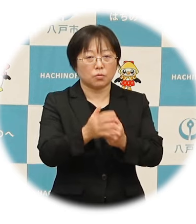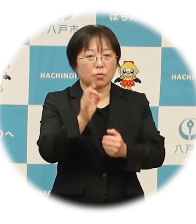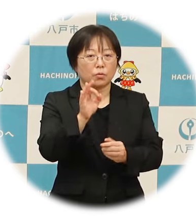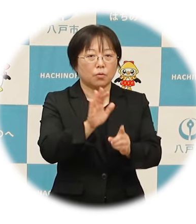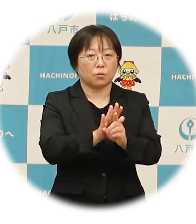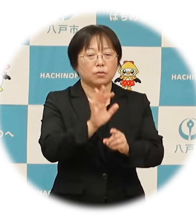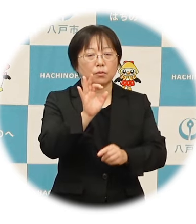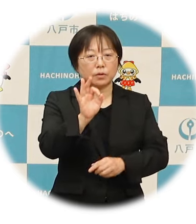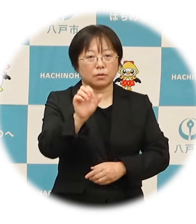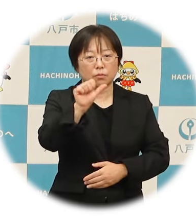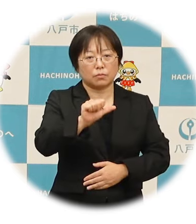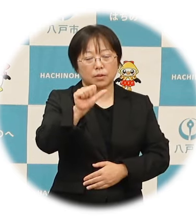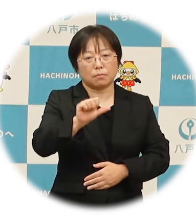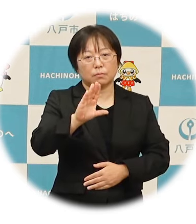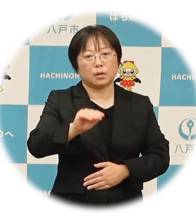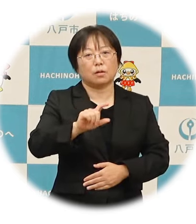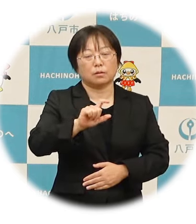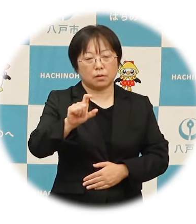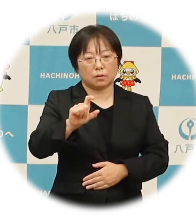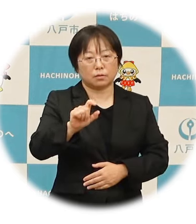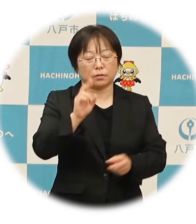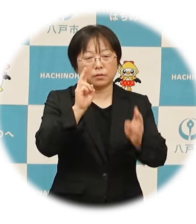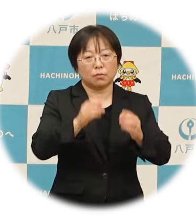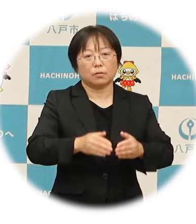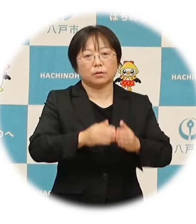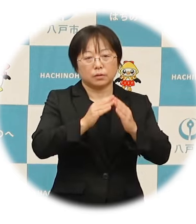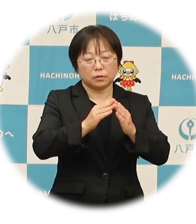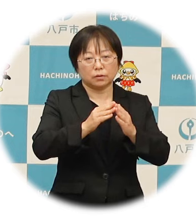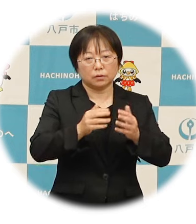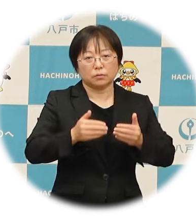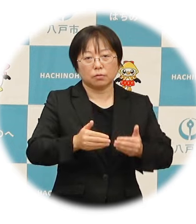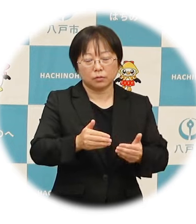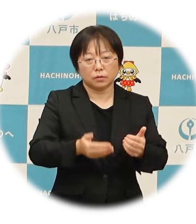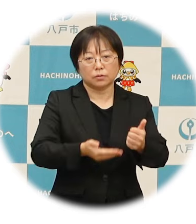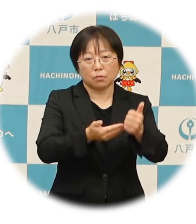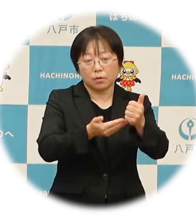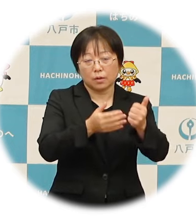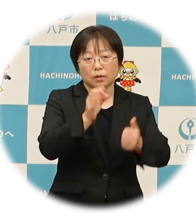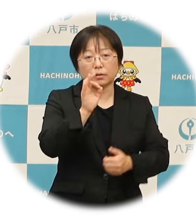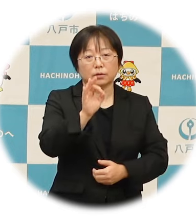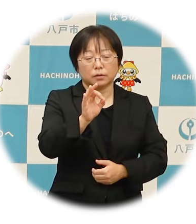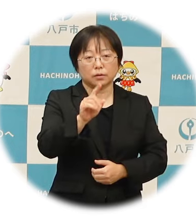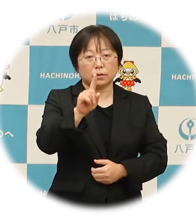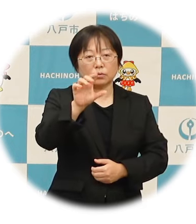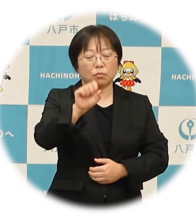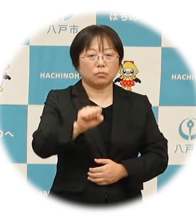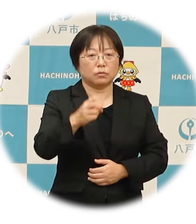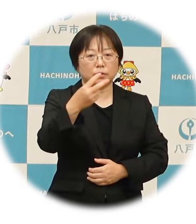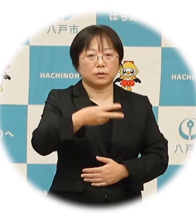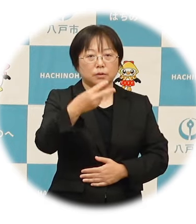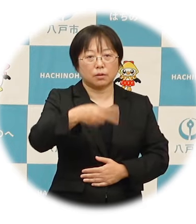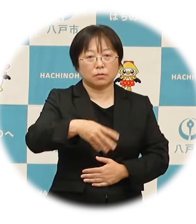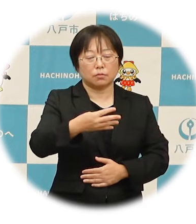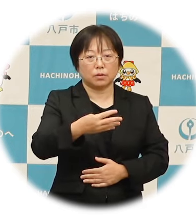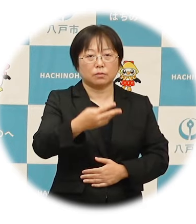補助金5000万円、企業立地促進奨励金